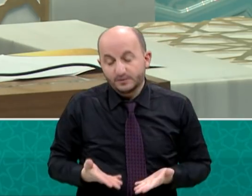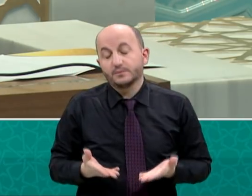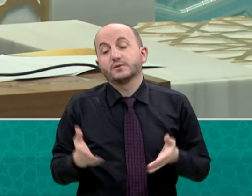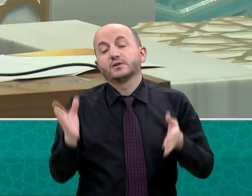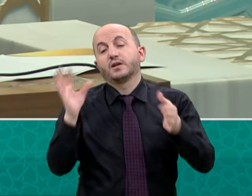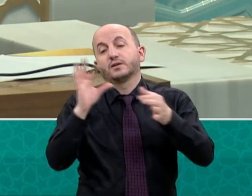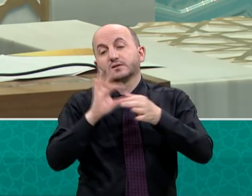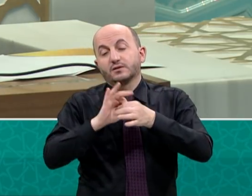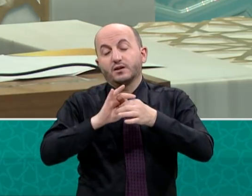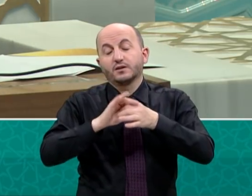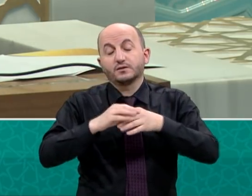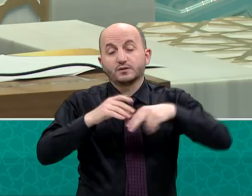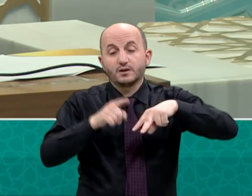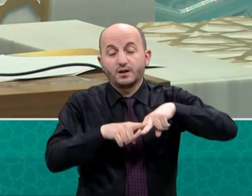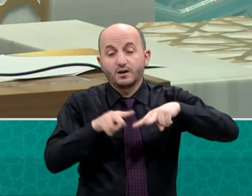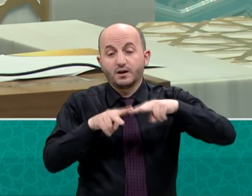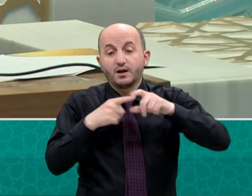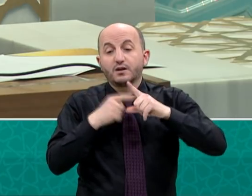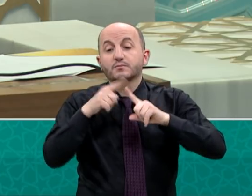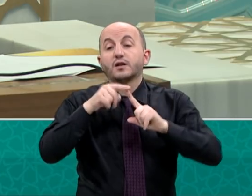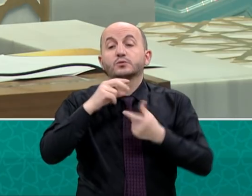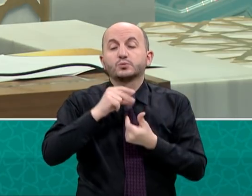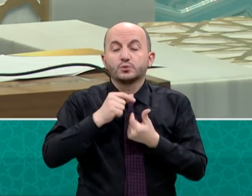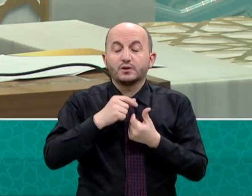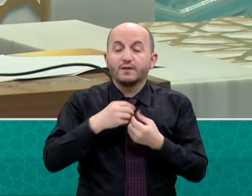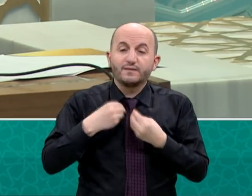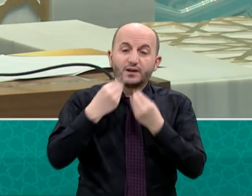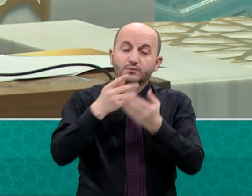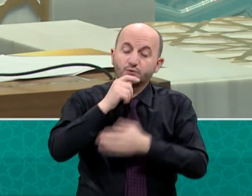dair amentü ile vermiş olduğumuz misak.